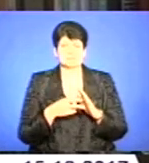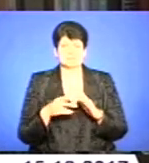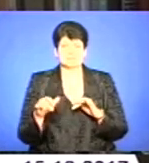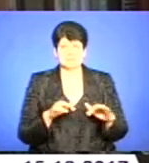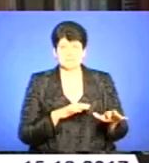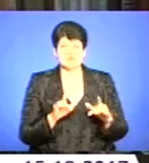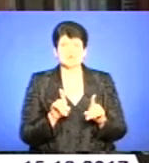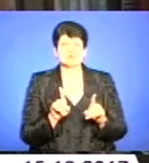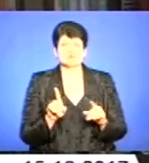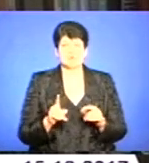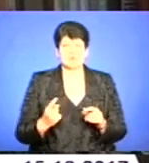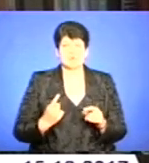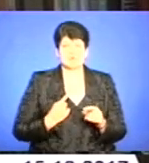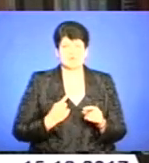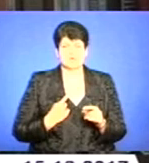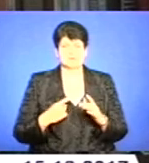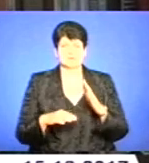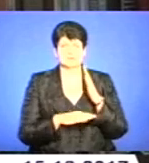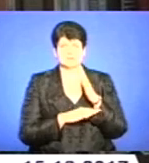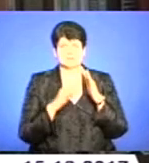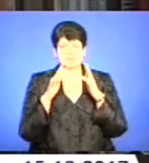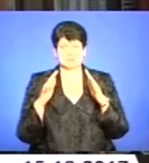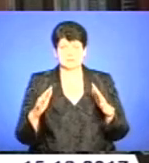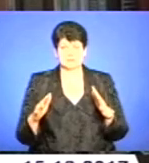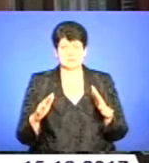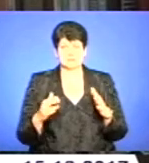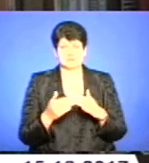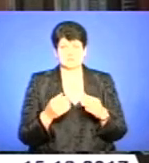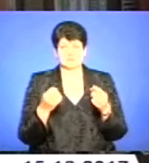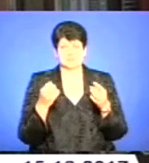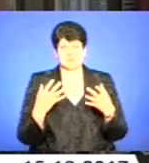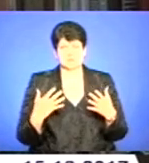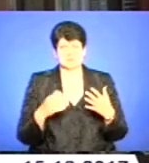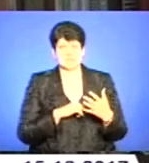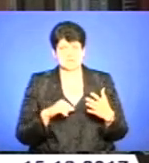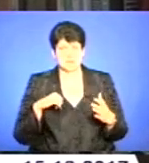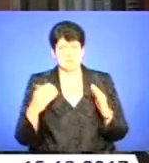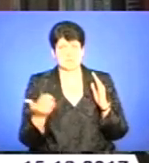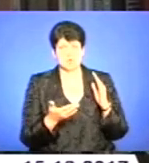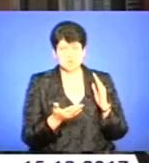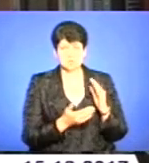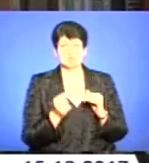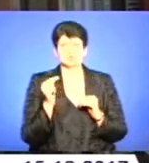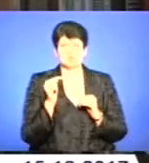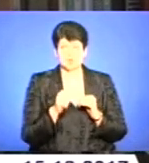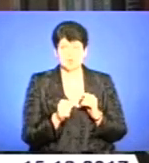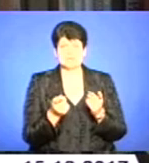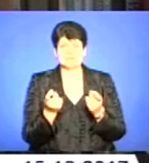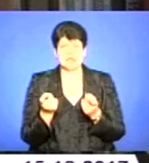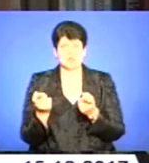охорони хвойних насаджень від самовільних порубок. До нього